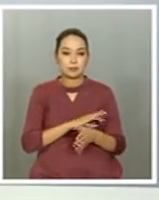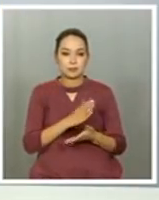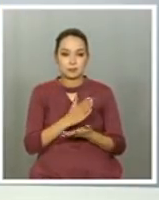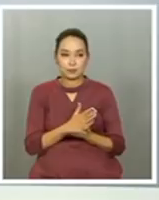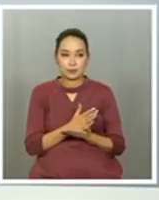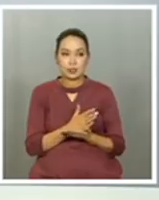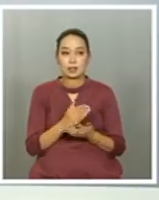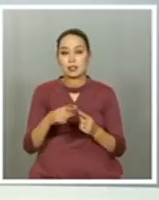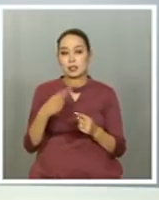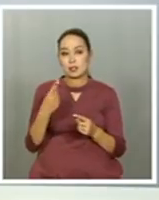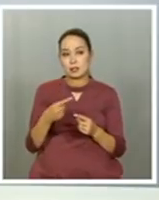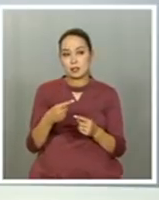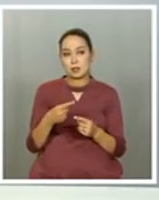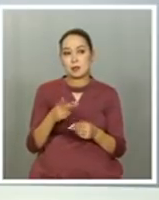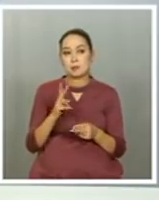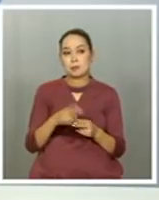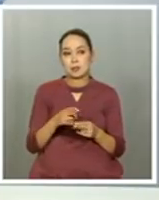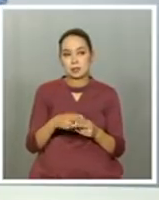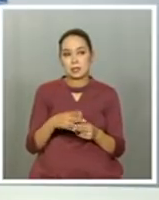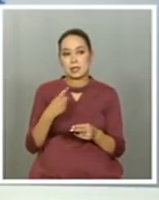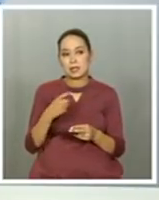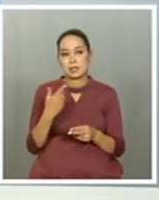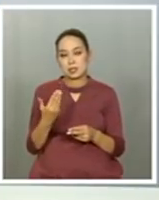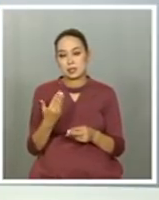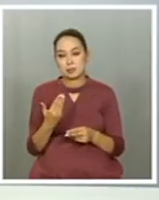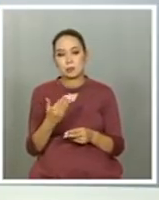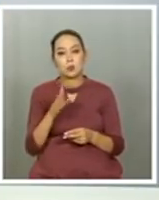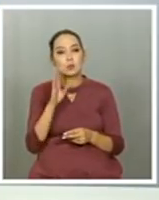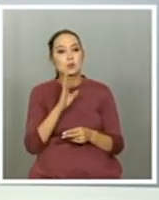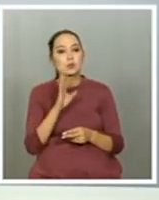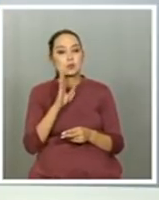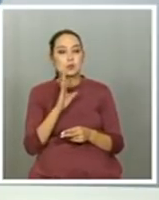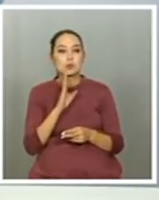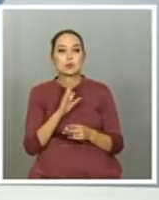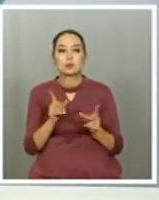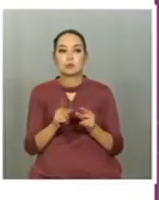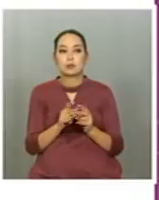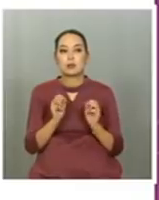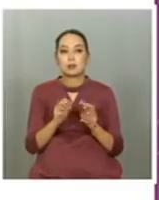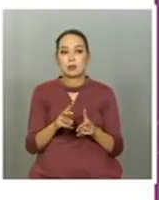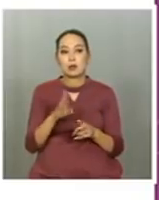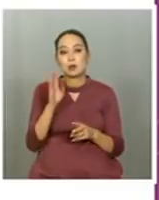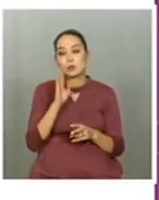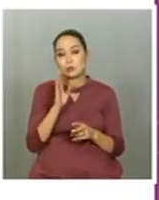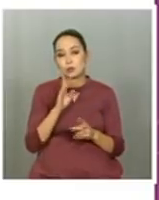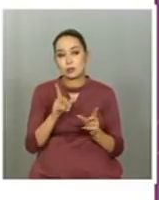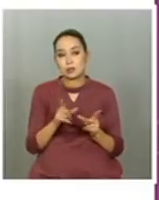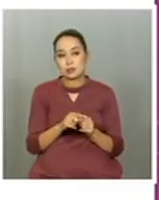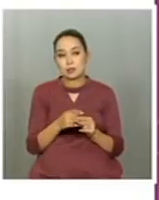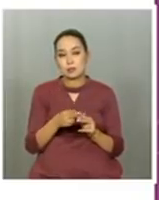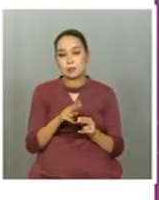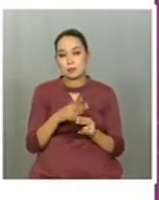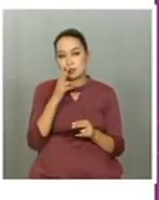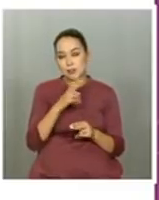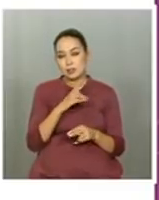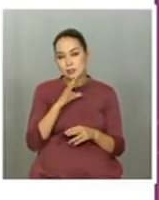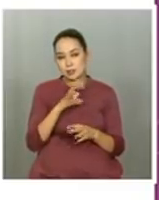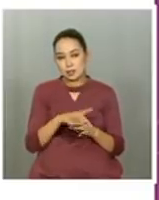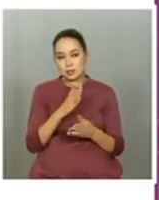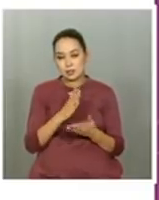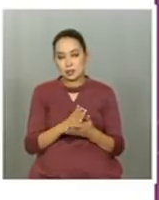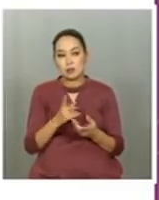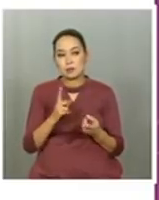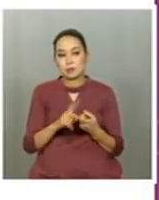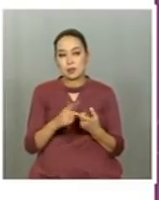Келесі металдардың сумен әрекеттесу теңдеуі. Металдар сумен әрекеттескен кезде жоғарыда атап өттік, белсенділігіне байланысты